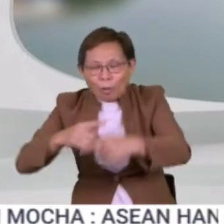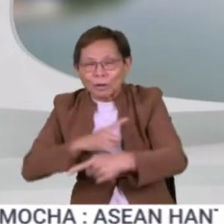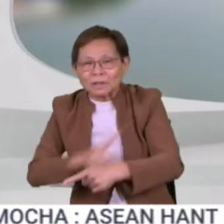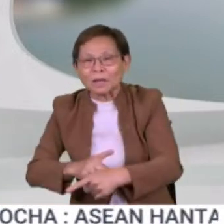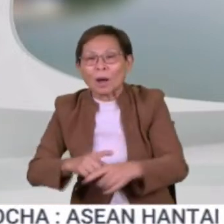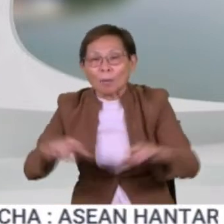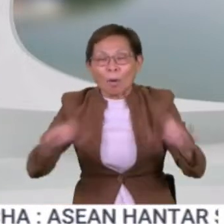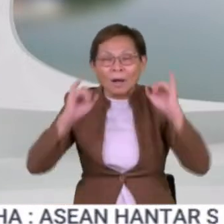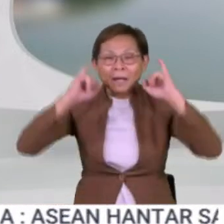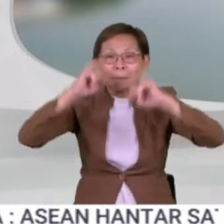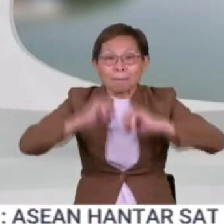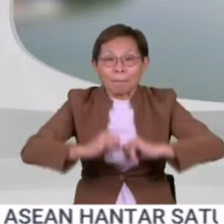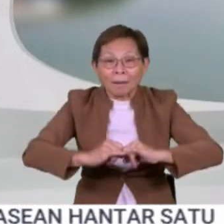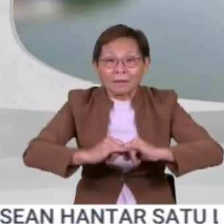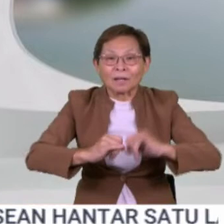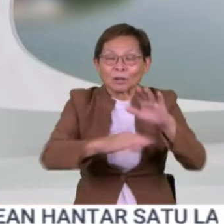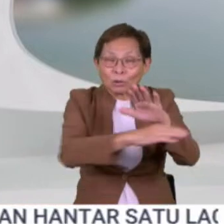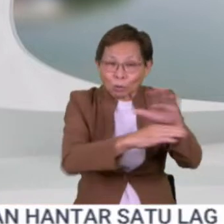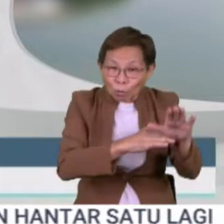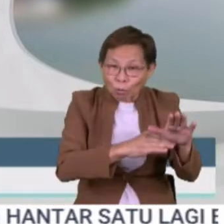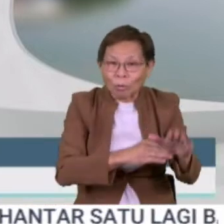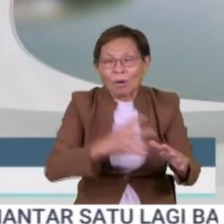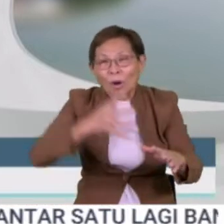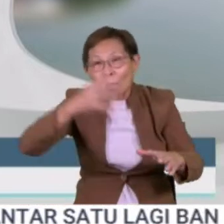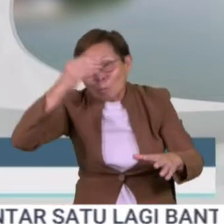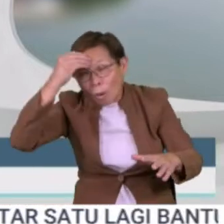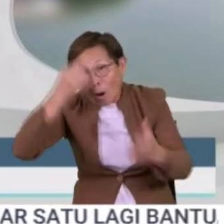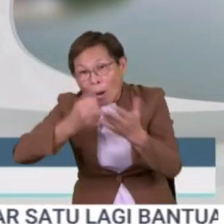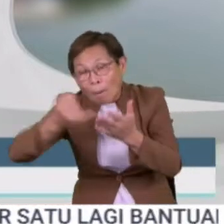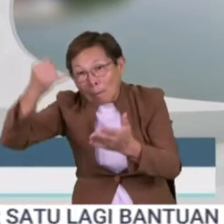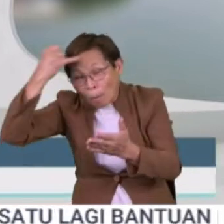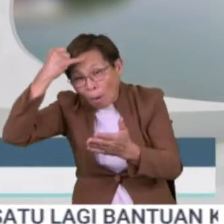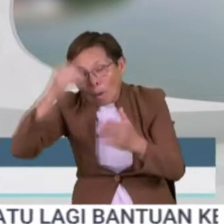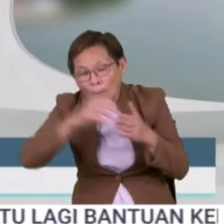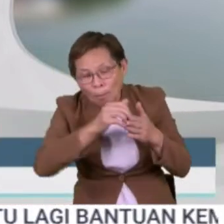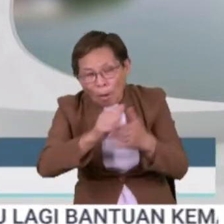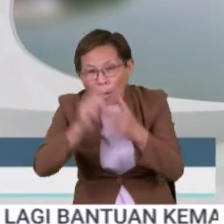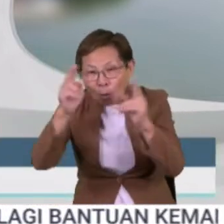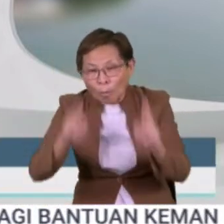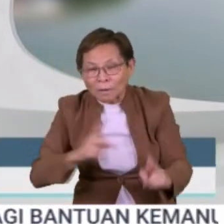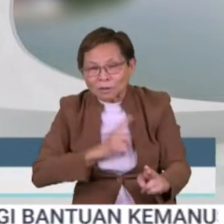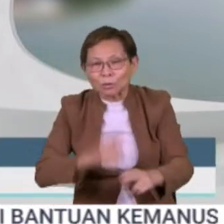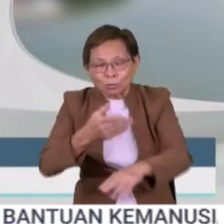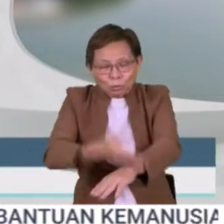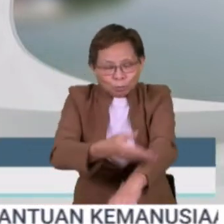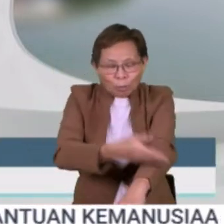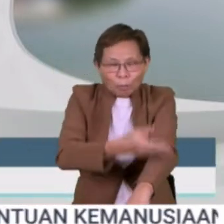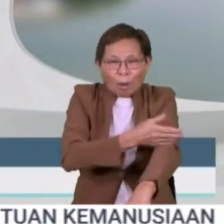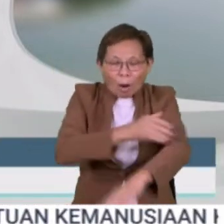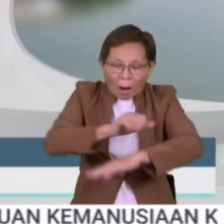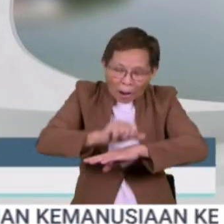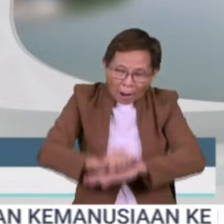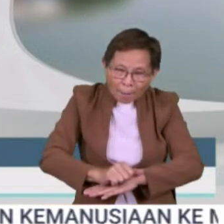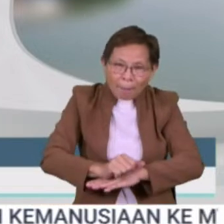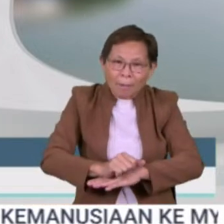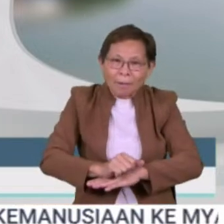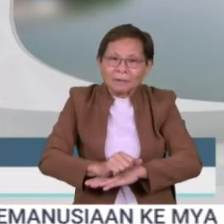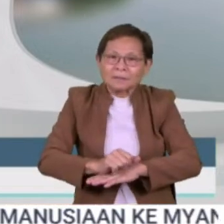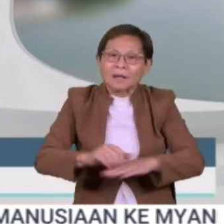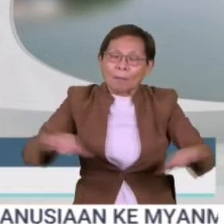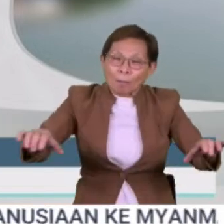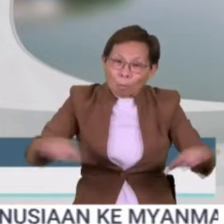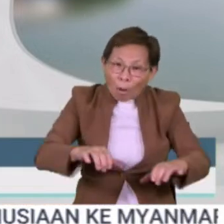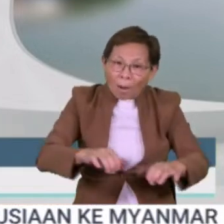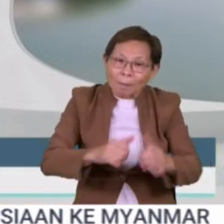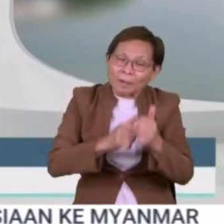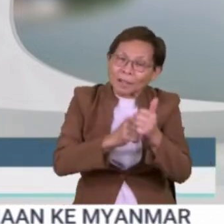yang merupakan suntikan ilmu pengetahuan yang menjadi panduan kepada umat Islam untuk memperbaiki amalan dengan menyempurnakan perintah Allah Subhanahu